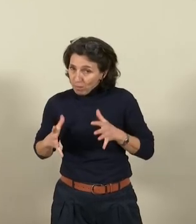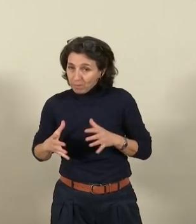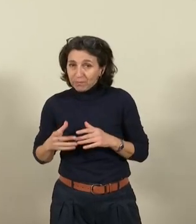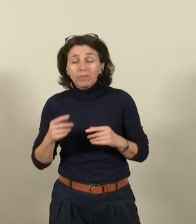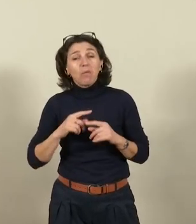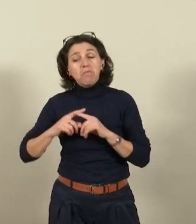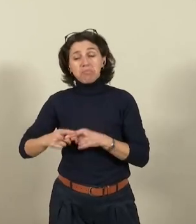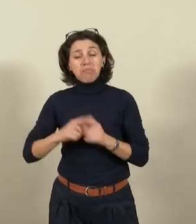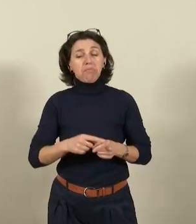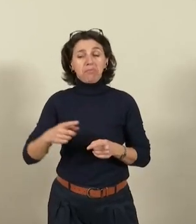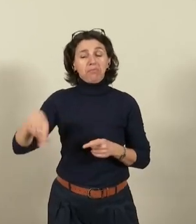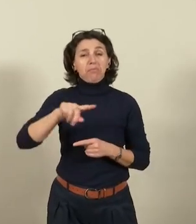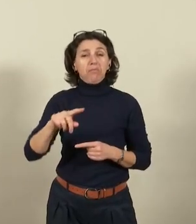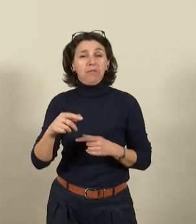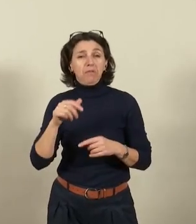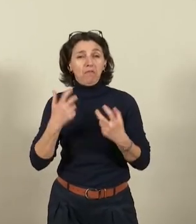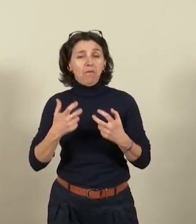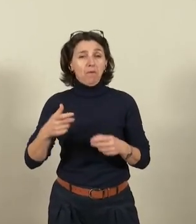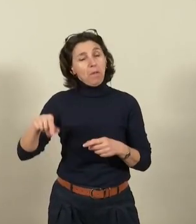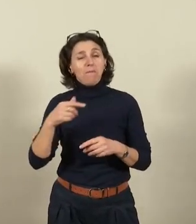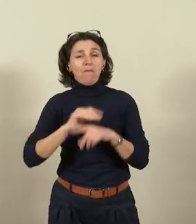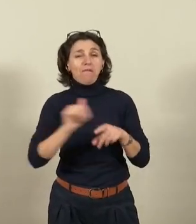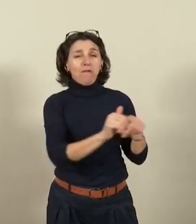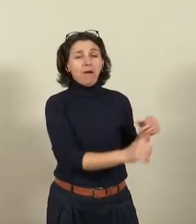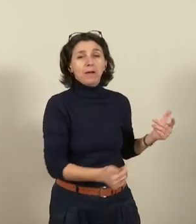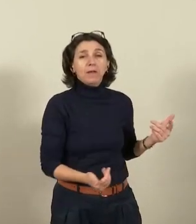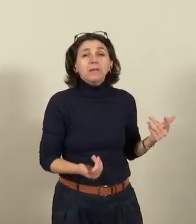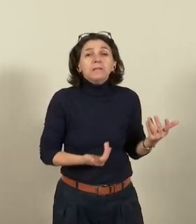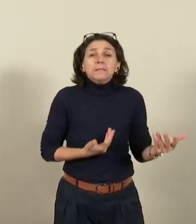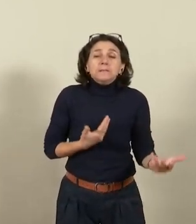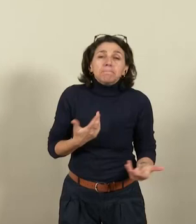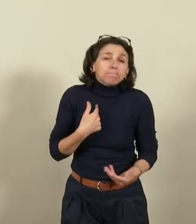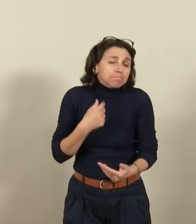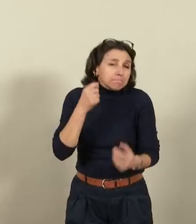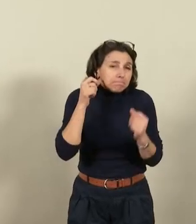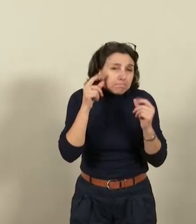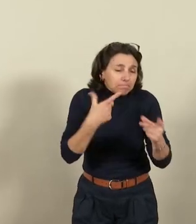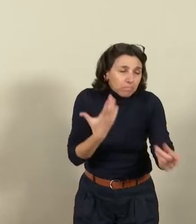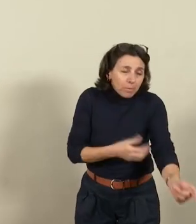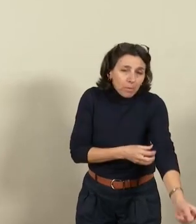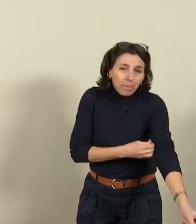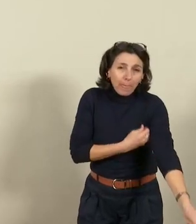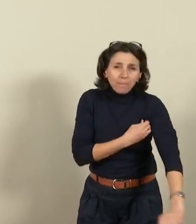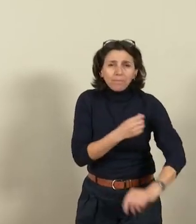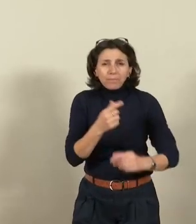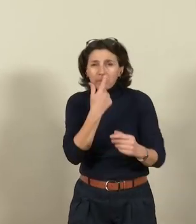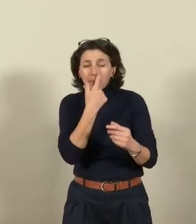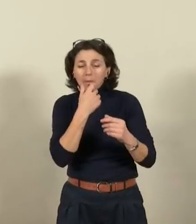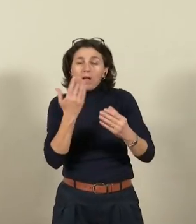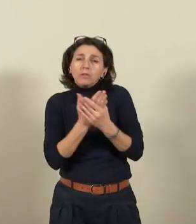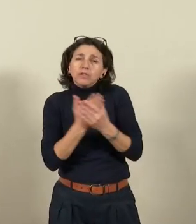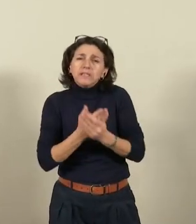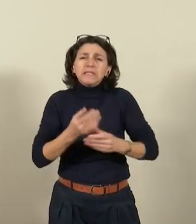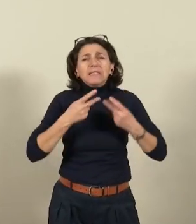le fassent au passage on est ravi de découvrir que vous ajoutez une nouvelle case dans le document déclaratif des